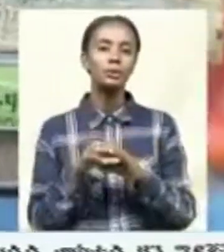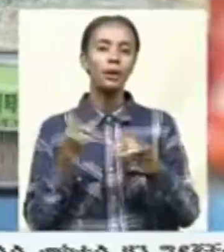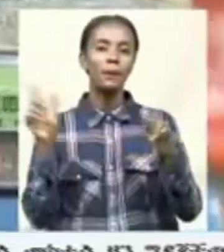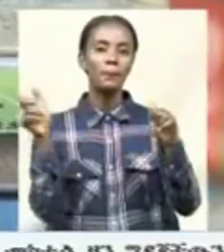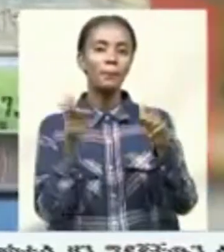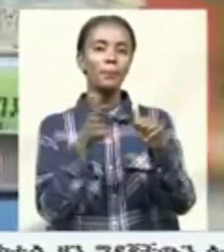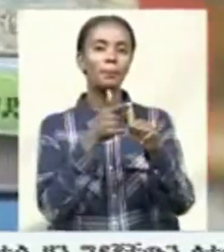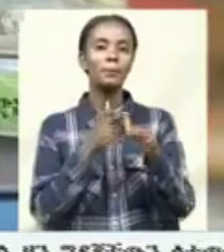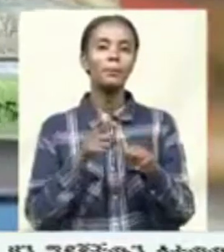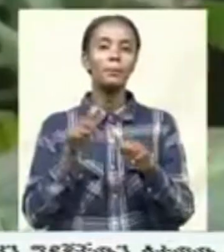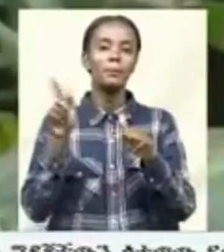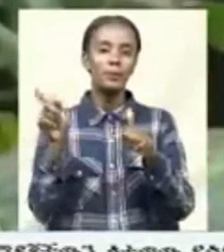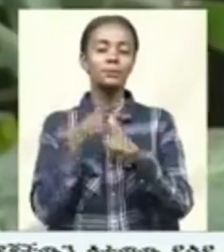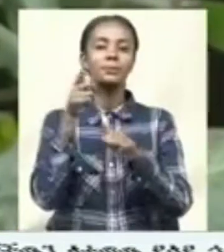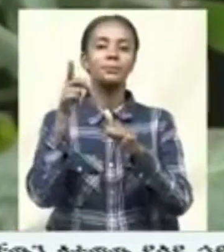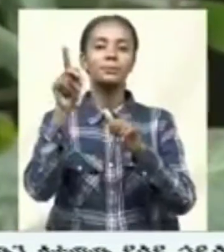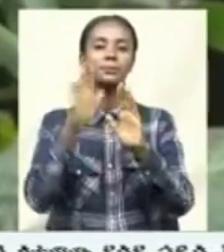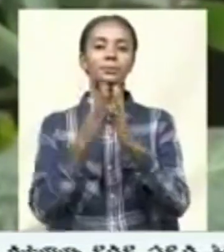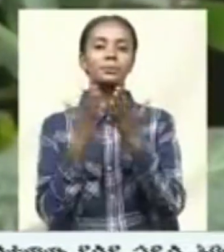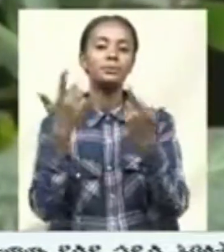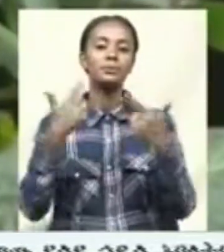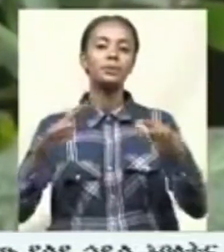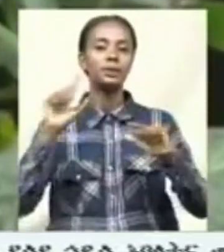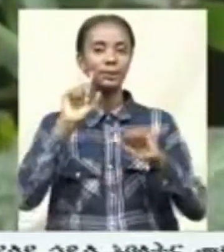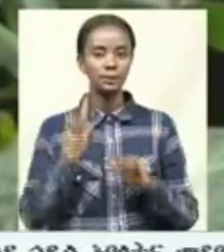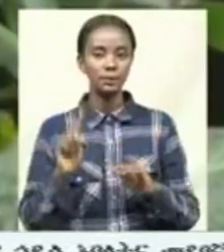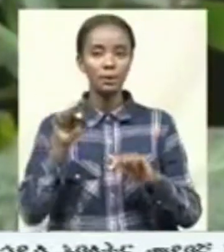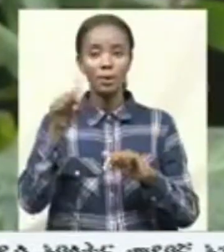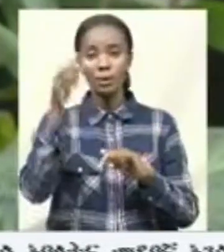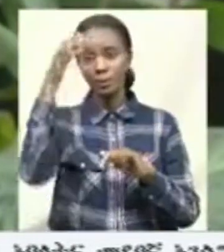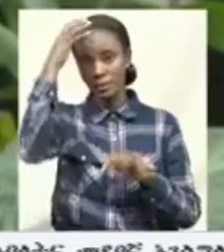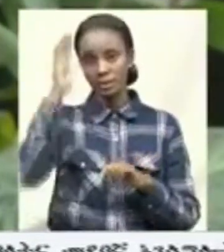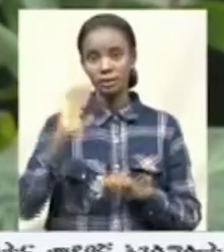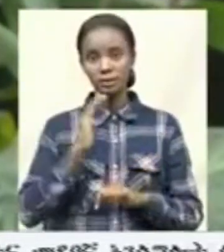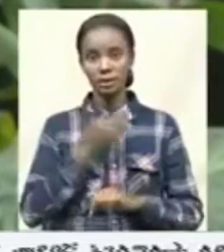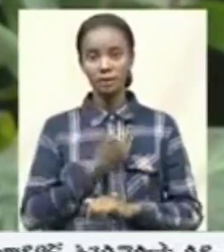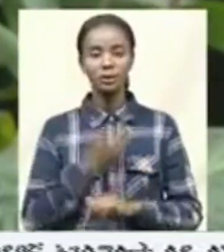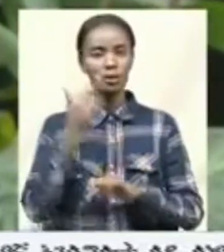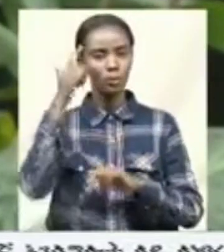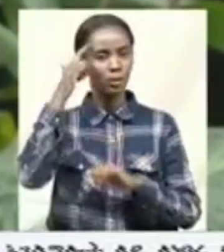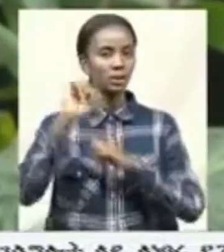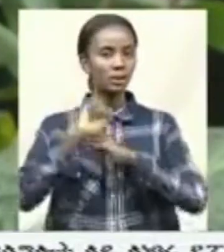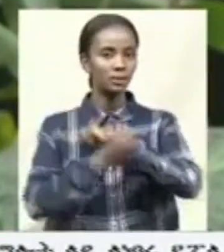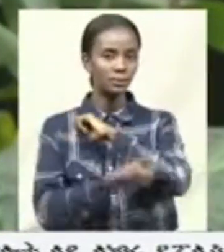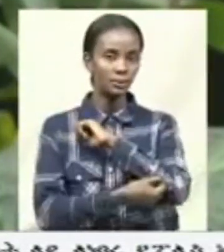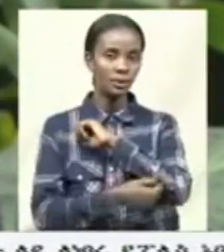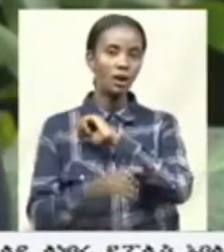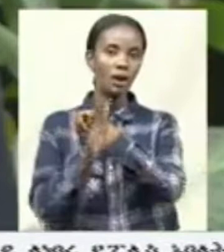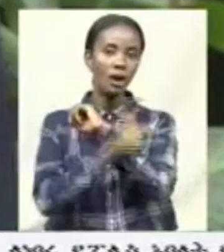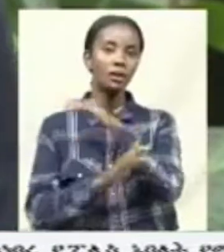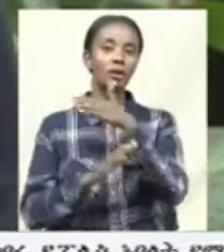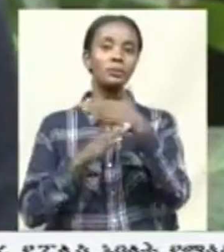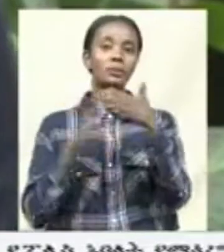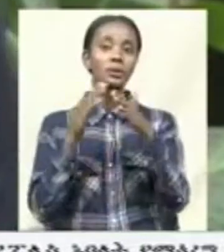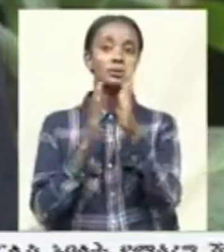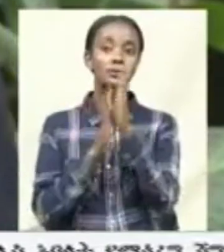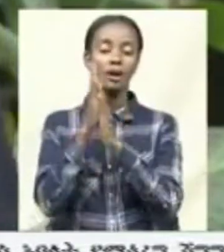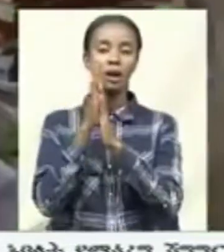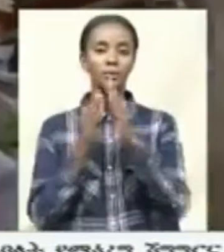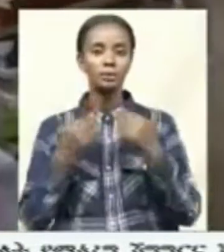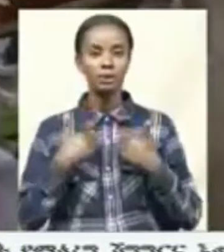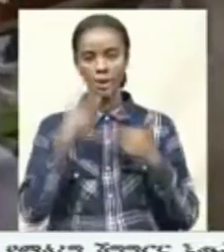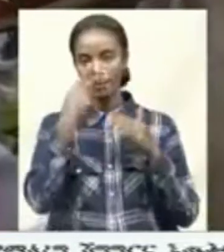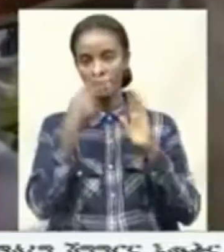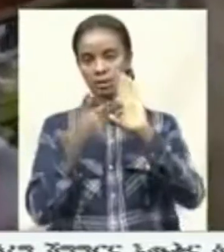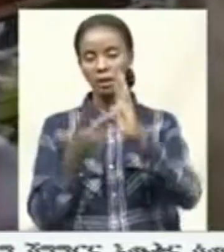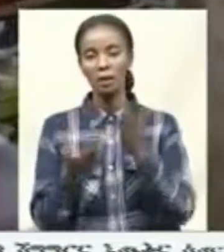ፓብሊክ ላይብረሪ ነው ማለት እንችላለን። ይህም መንግስታችን በእውቀት የተመሰረተ አገር ለመገንባት ፍላጎት ስላለው